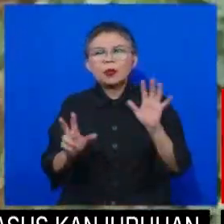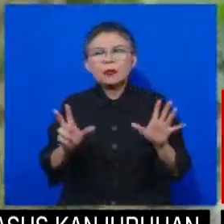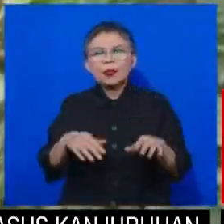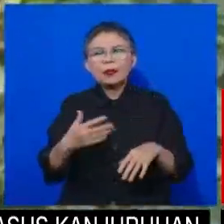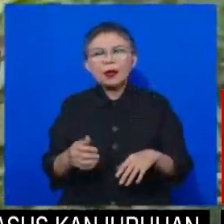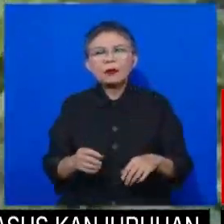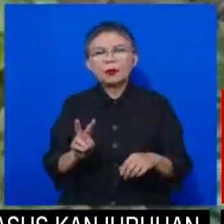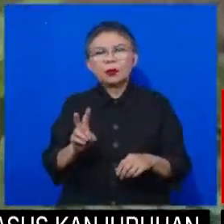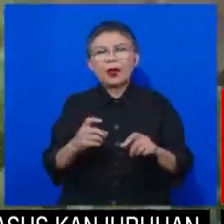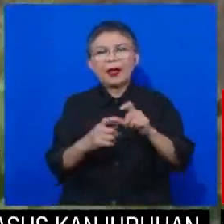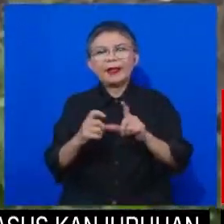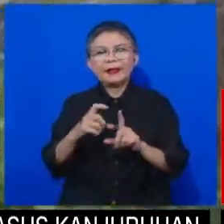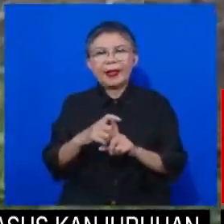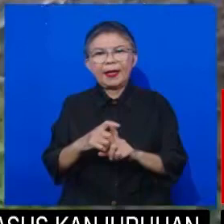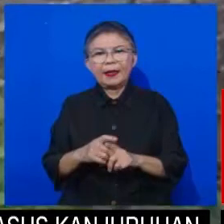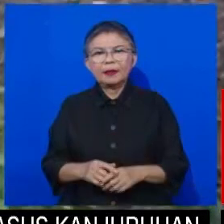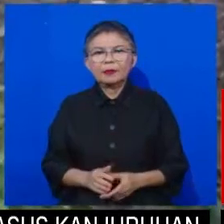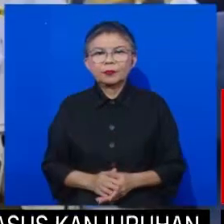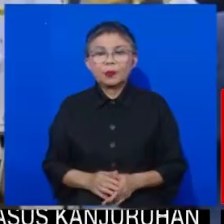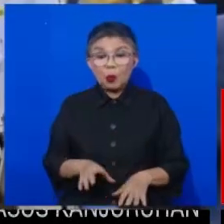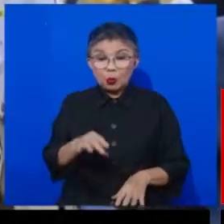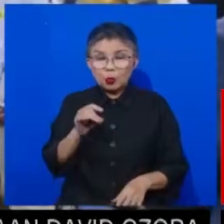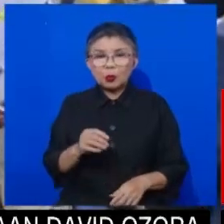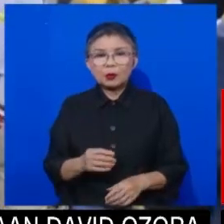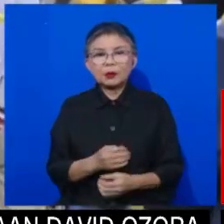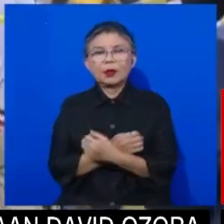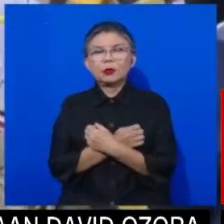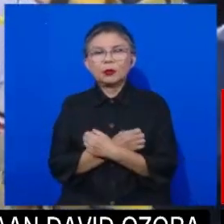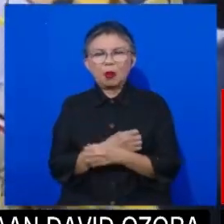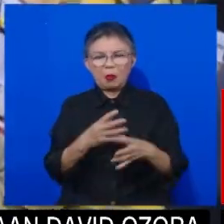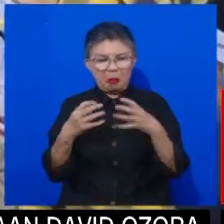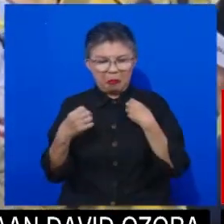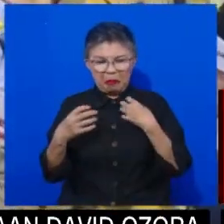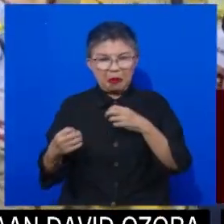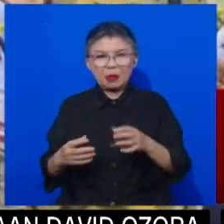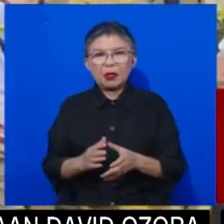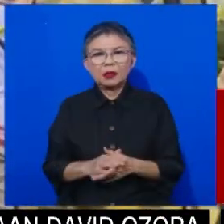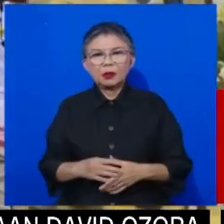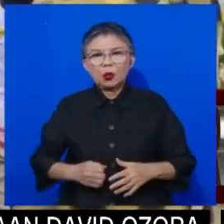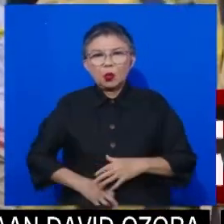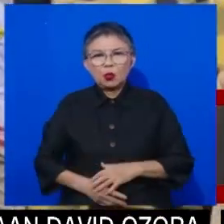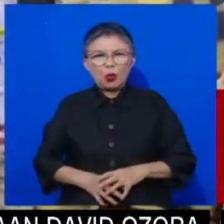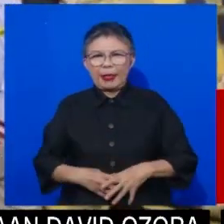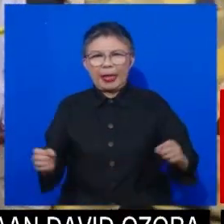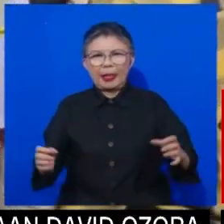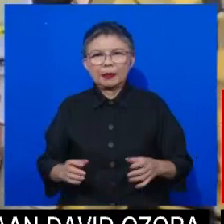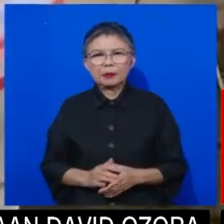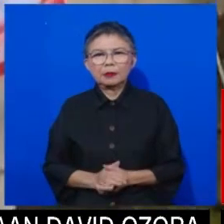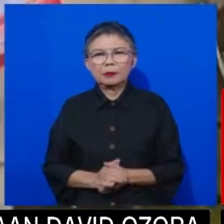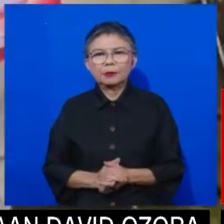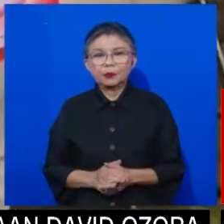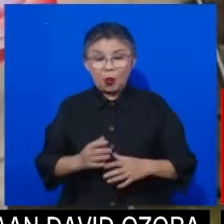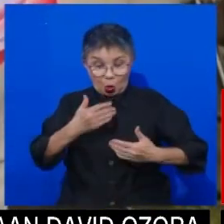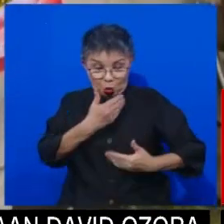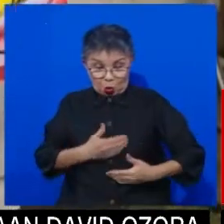Minggu 5 Maret 2023. Saat ditemukan, kondisi jenazah tak utuh dan sebagian organ dalam tubuh hilang. Hasil